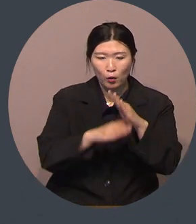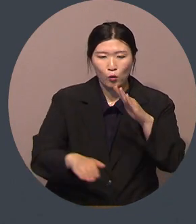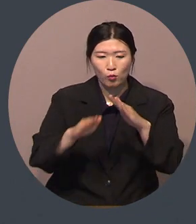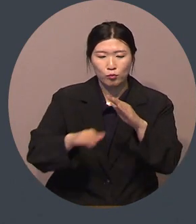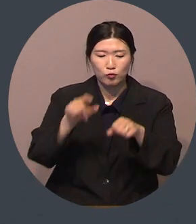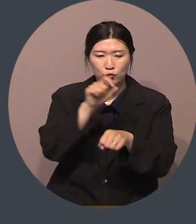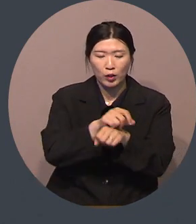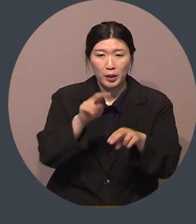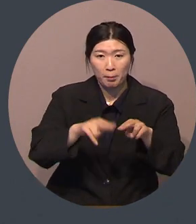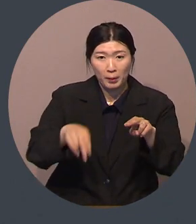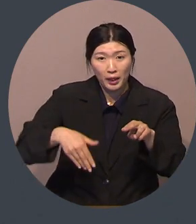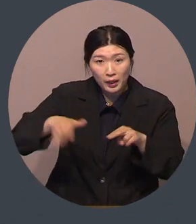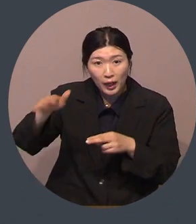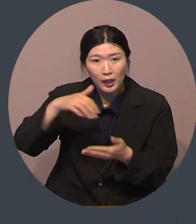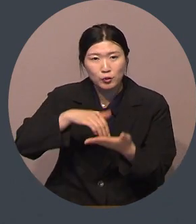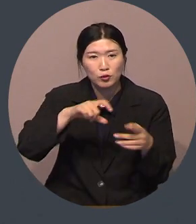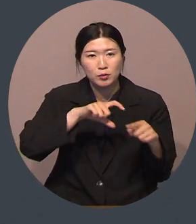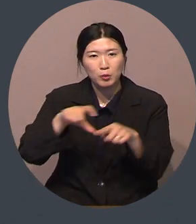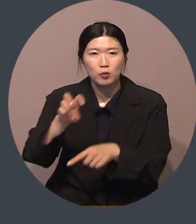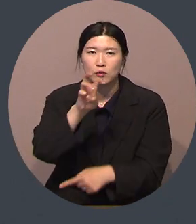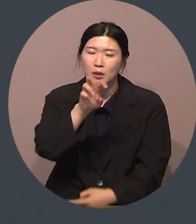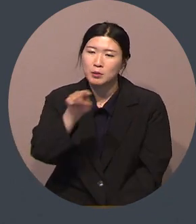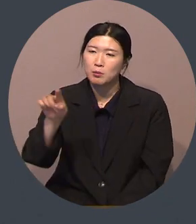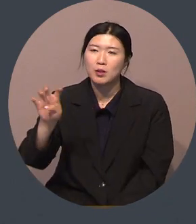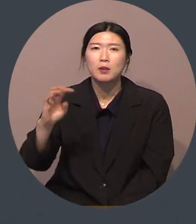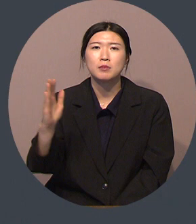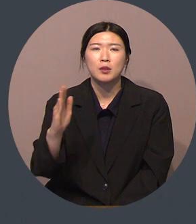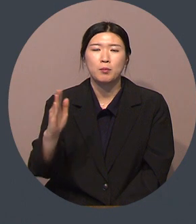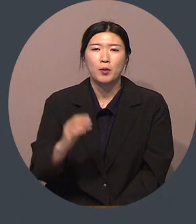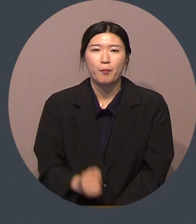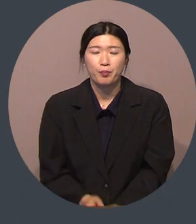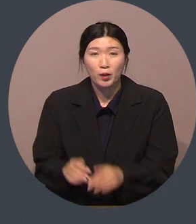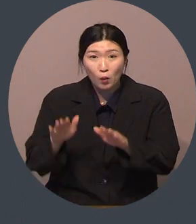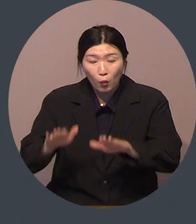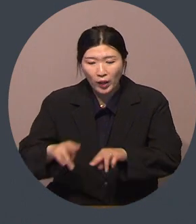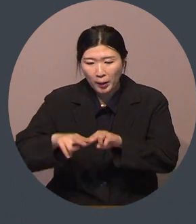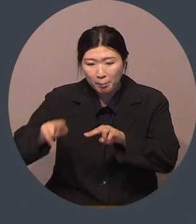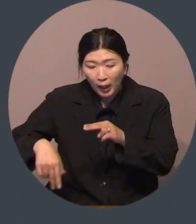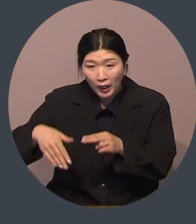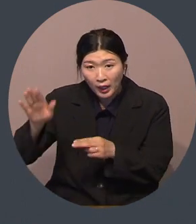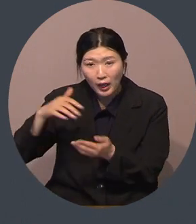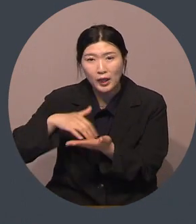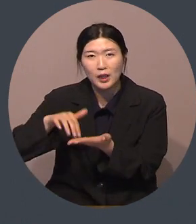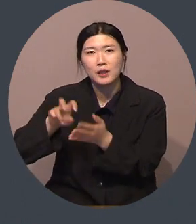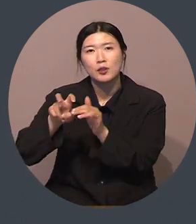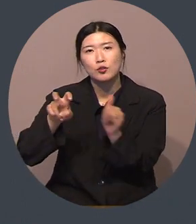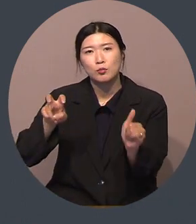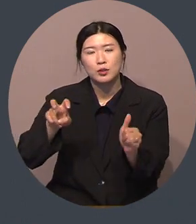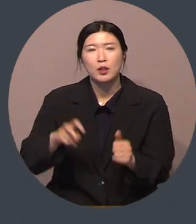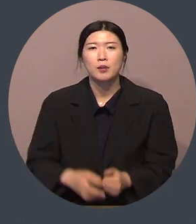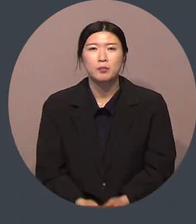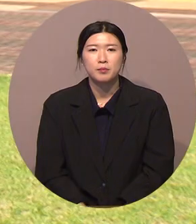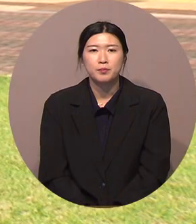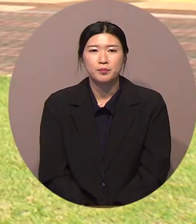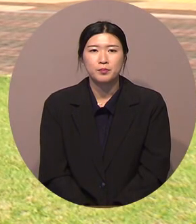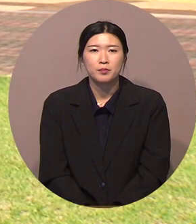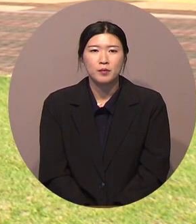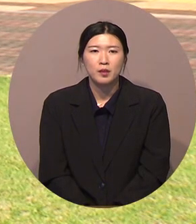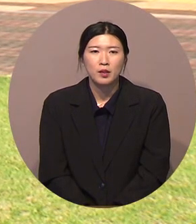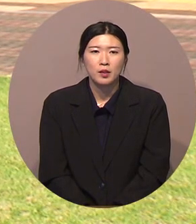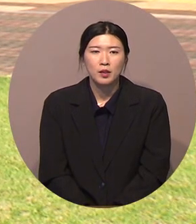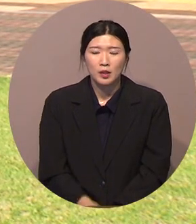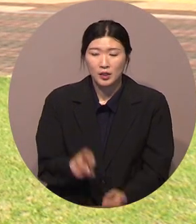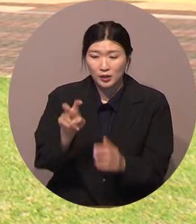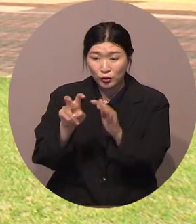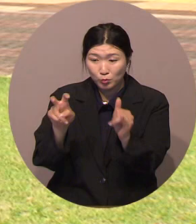40명씩이 공직 사회를 떠났습니다 올들어서는 벌써 20명 넘게 그만뒀습니다 특히 이들